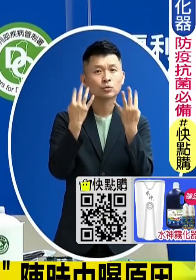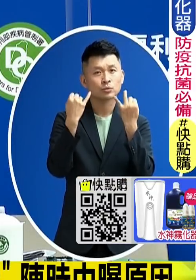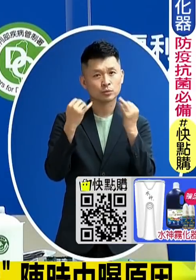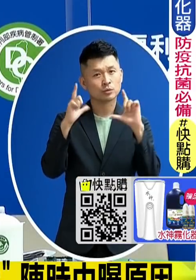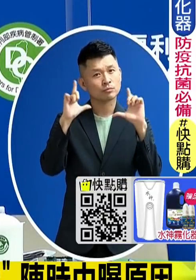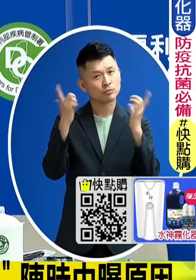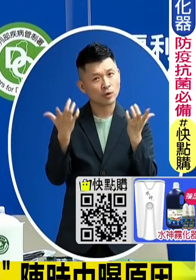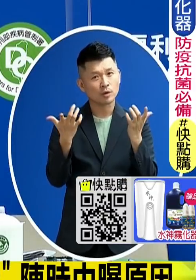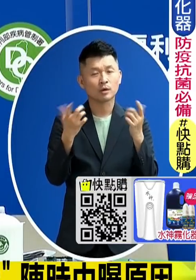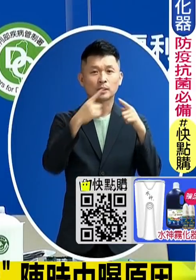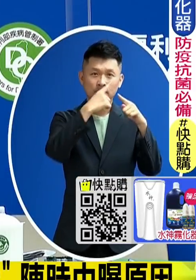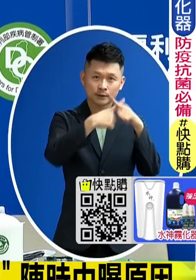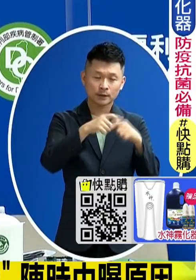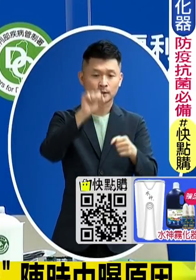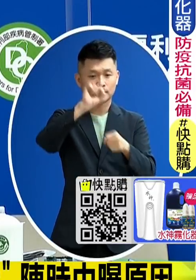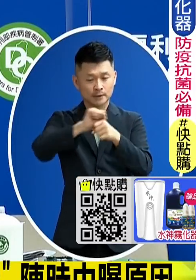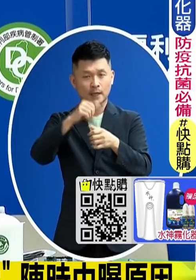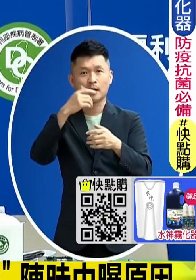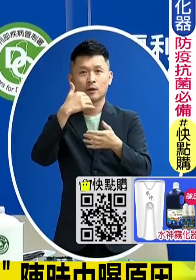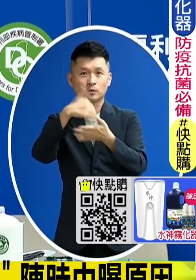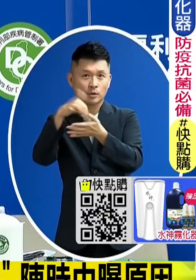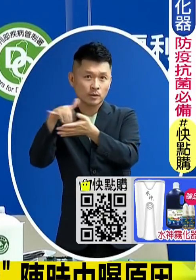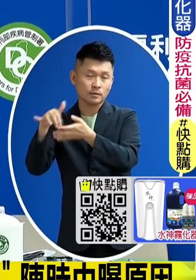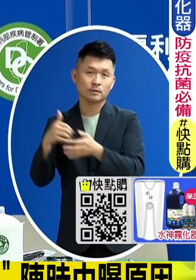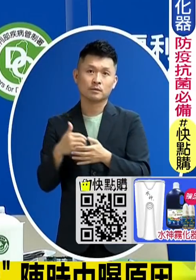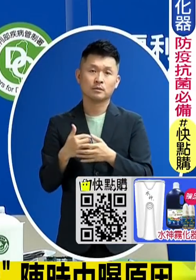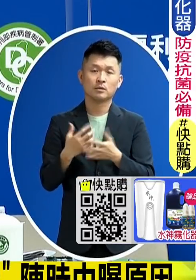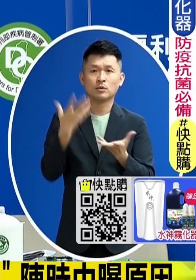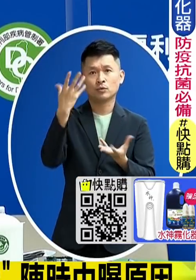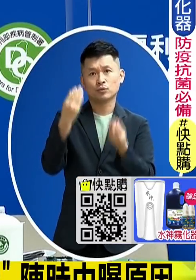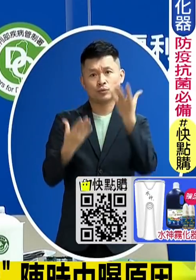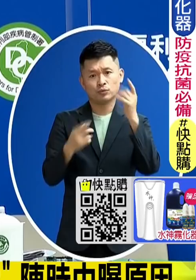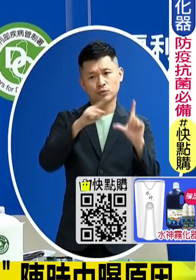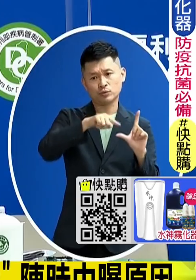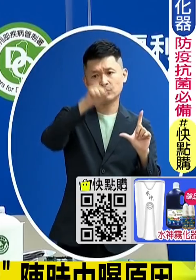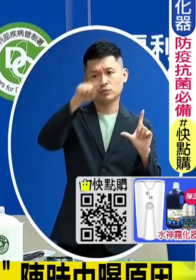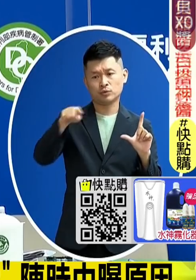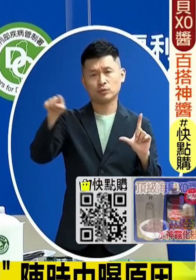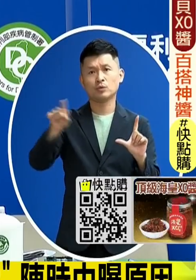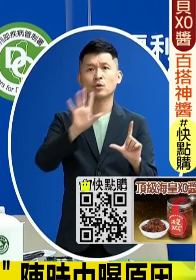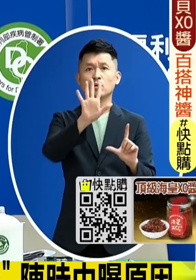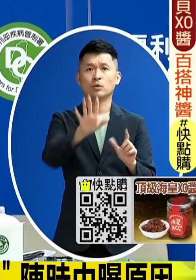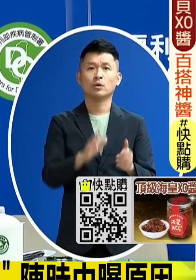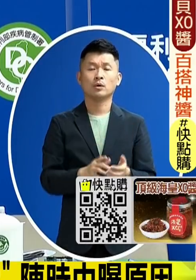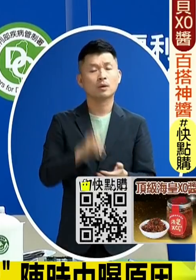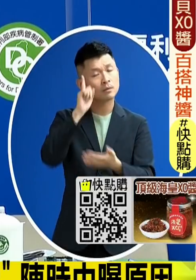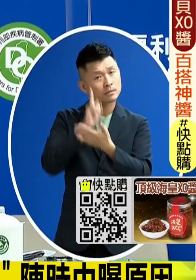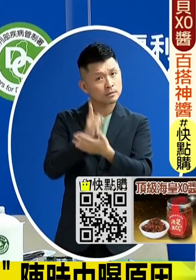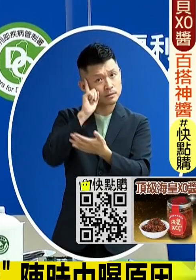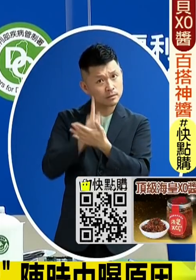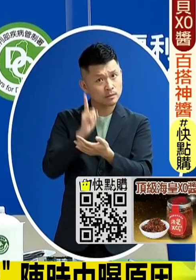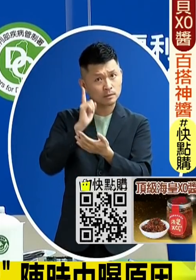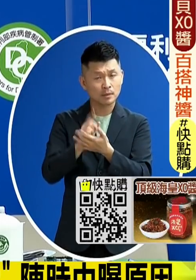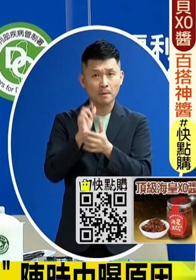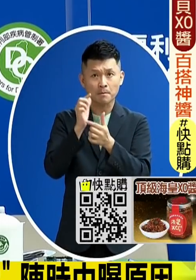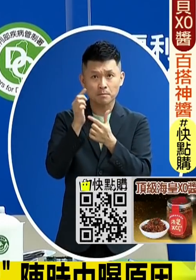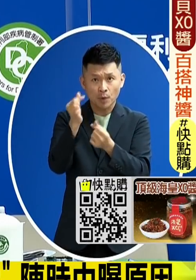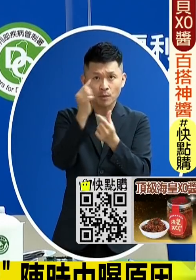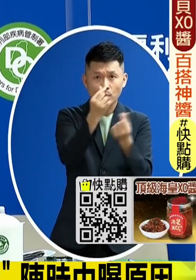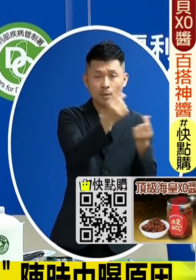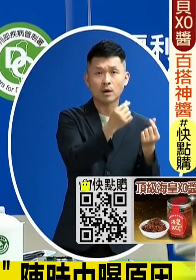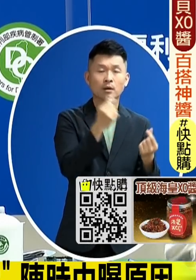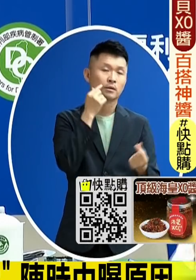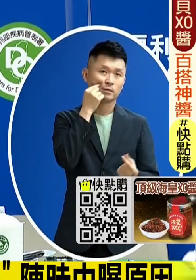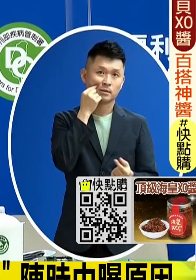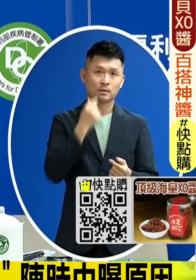型的一个推估了哈，那以前都有高低的一个推估在。没有办法每一天都非常的准确，也